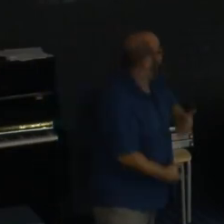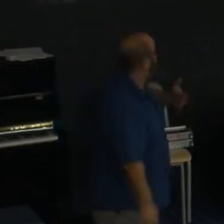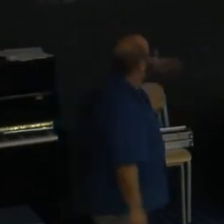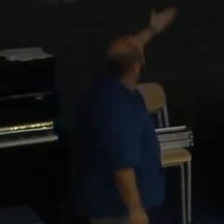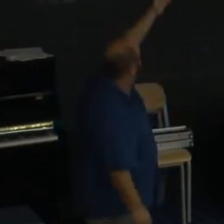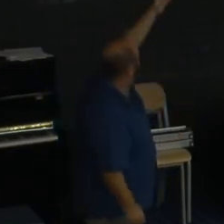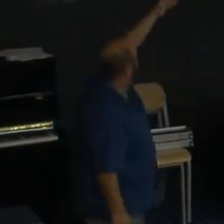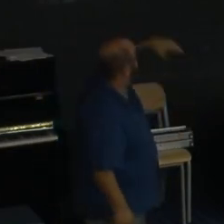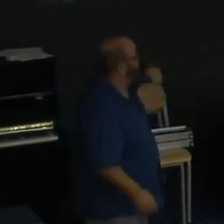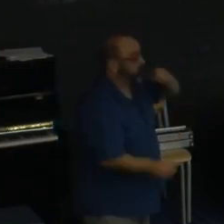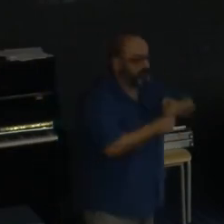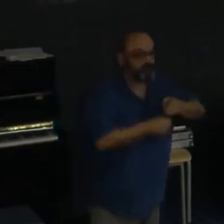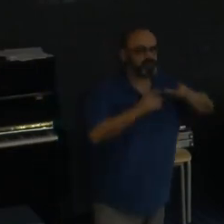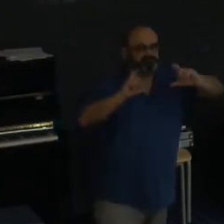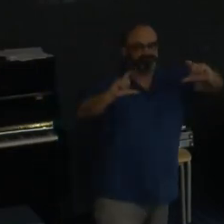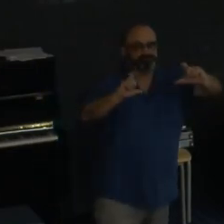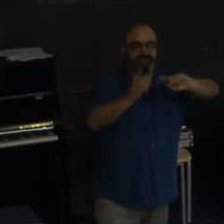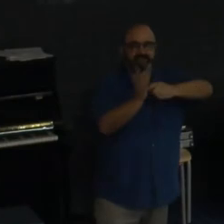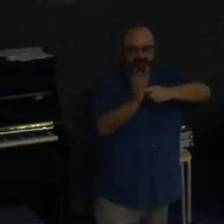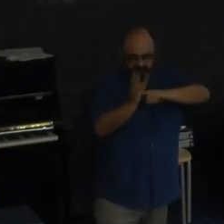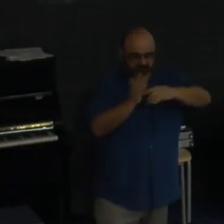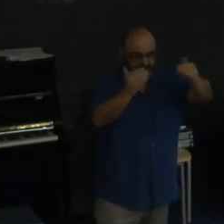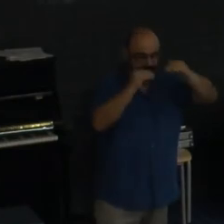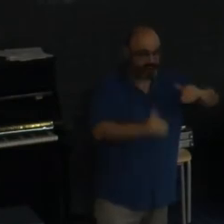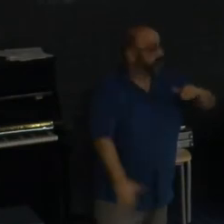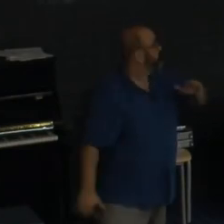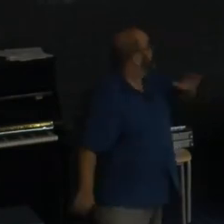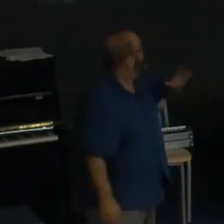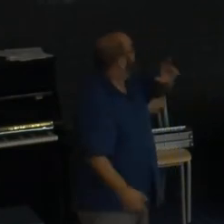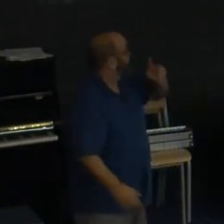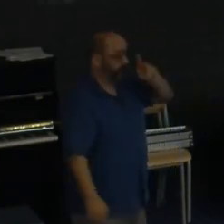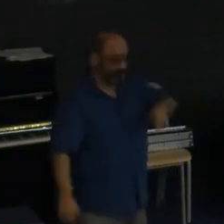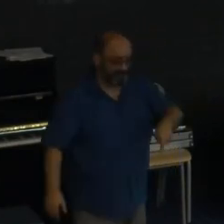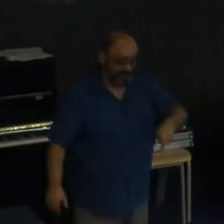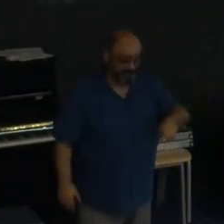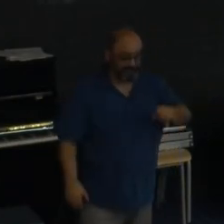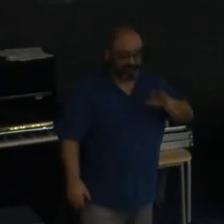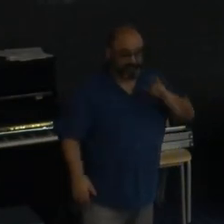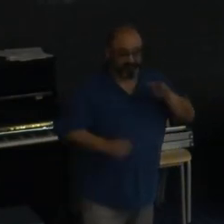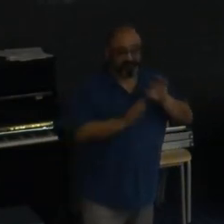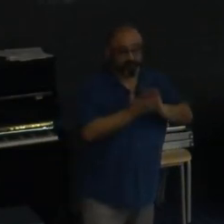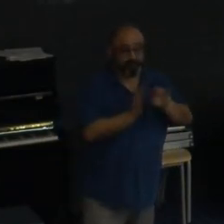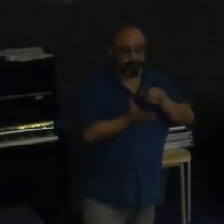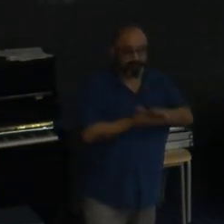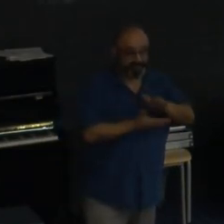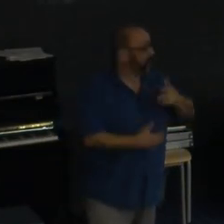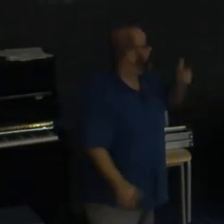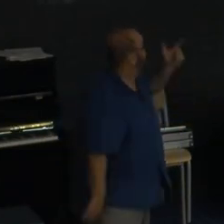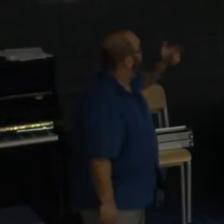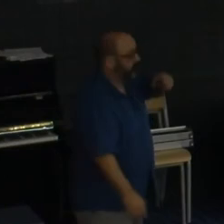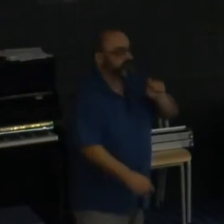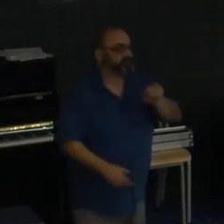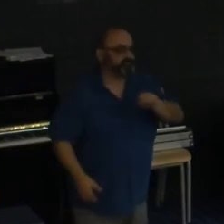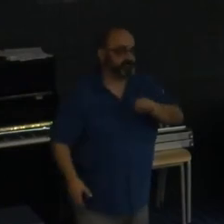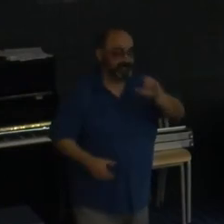la commande avec un identifiant, et je peux utiliser le P, la fonction print de PDB, et j'affiche le contenu de